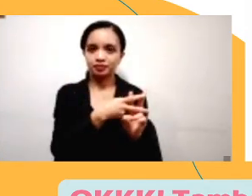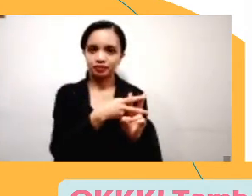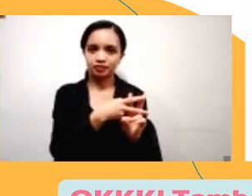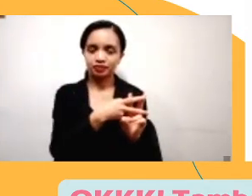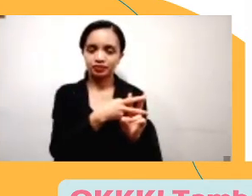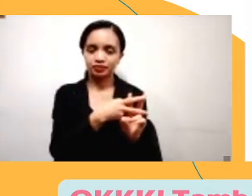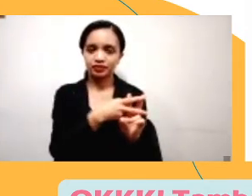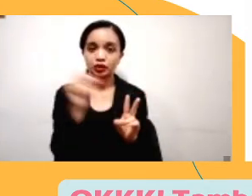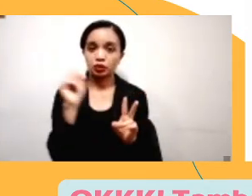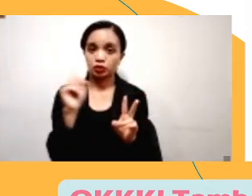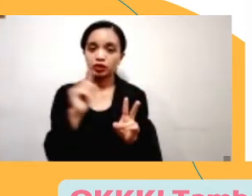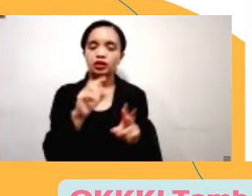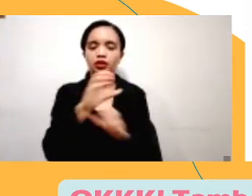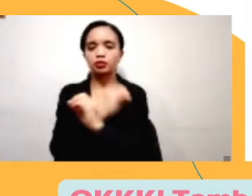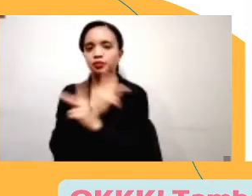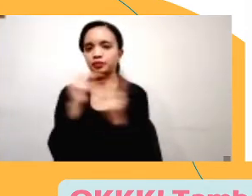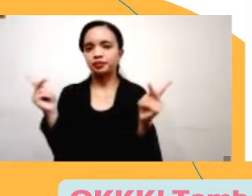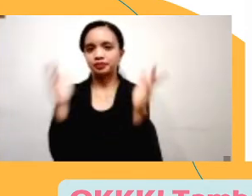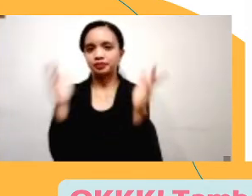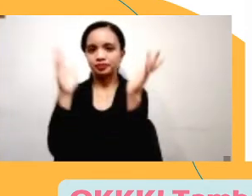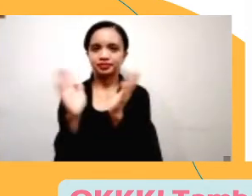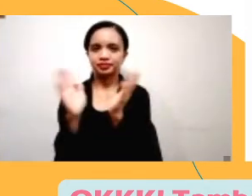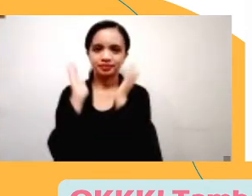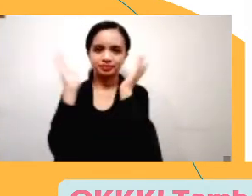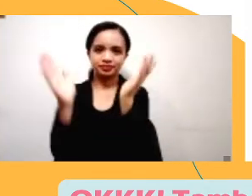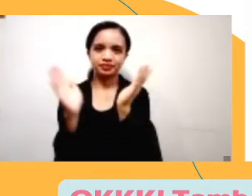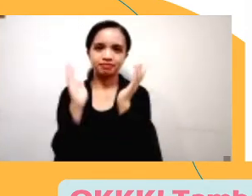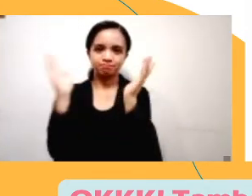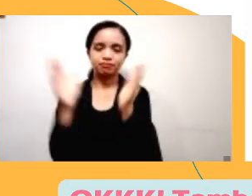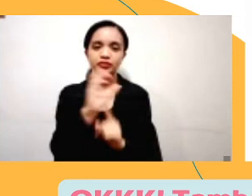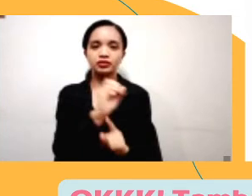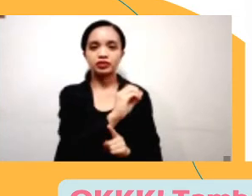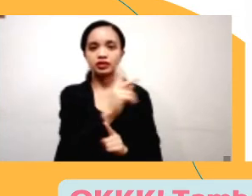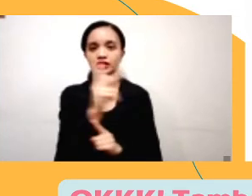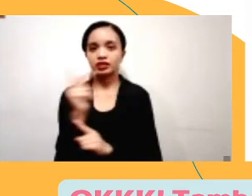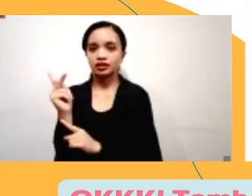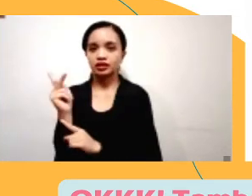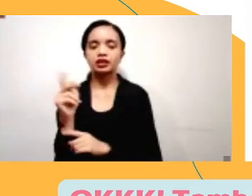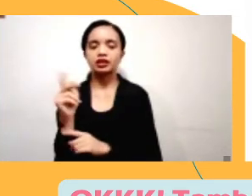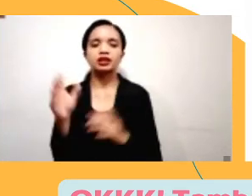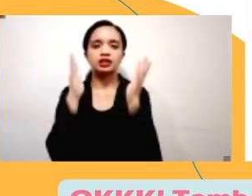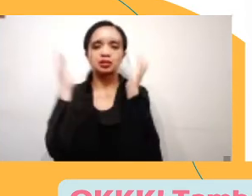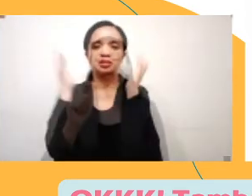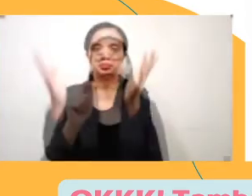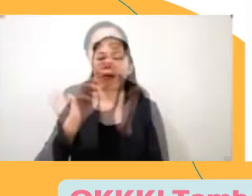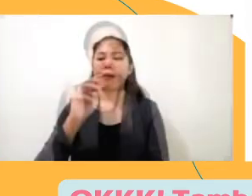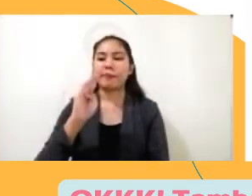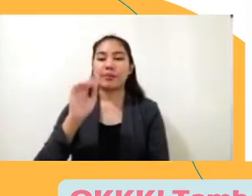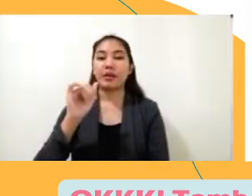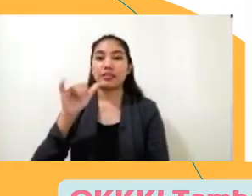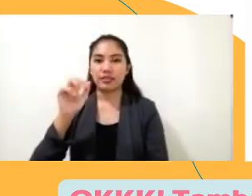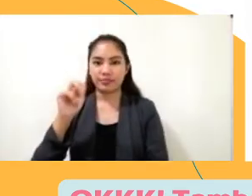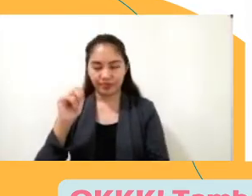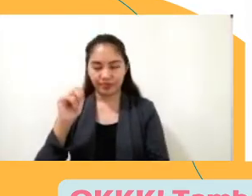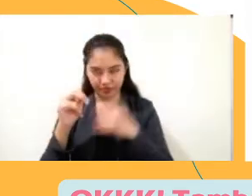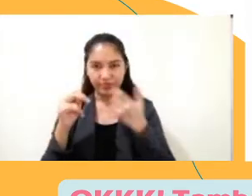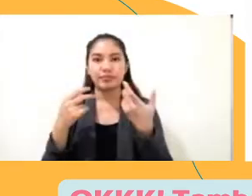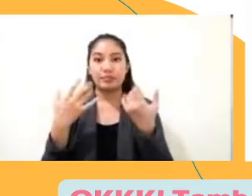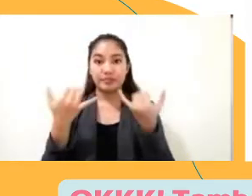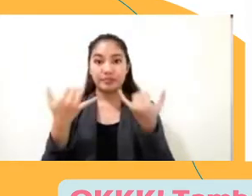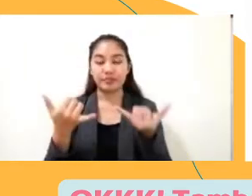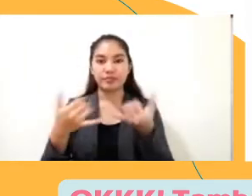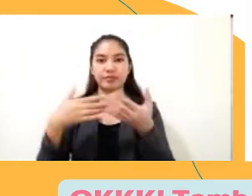hashtag OKKKTambayan. Ay, yung hashtag OKKKTambayan. At para sa ating